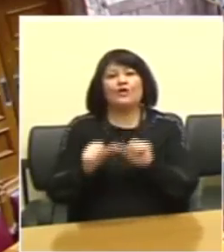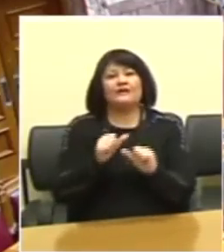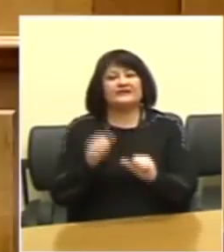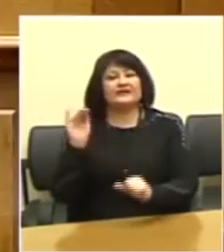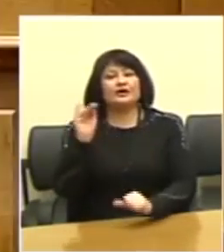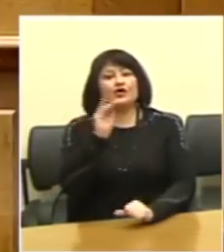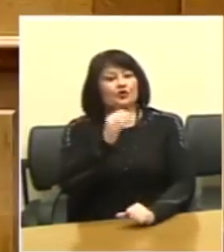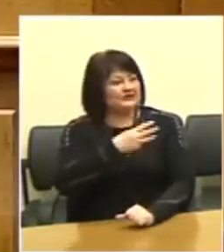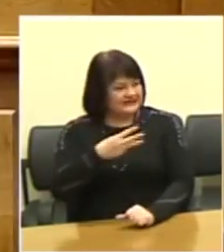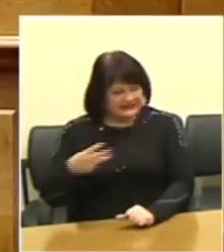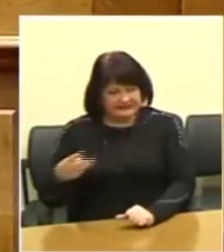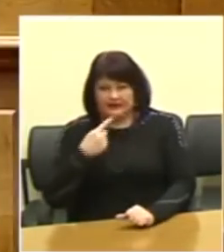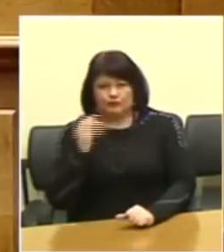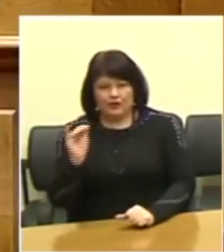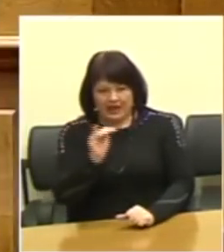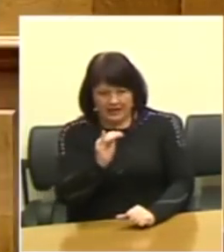του ΣΥΡΙΖΑ,